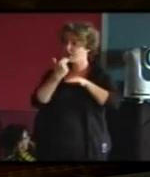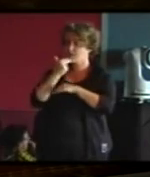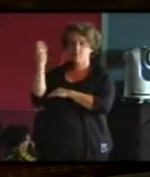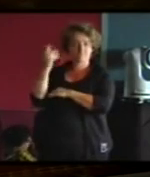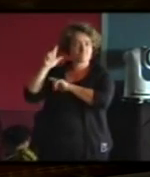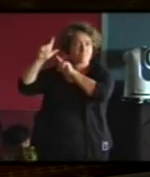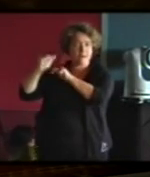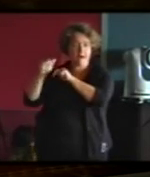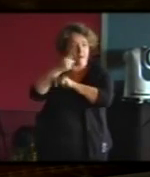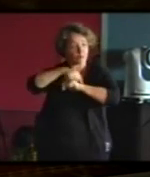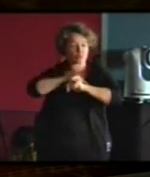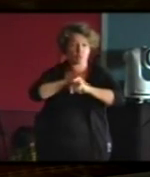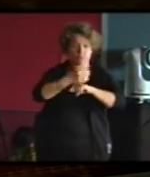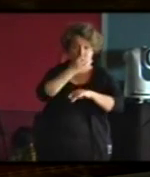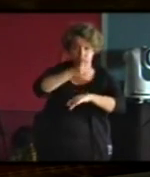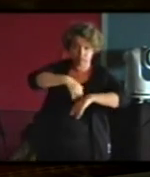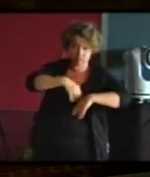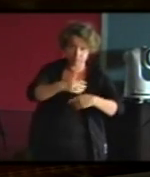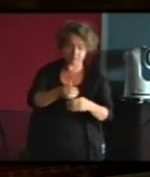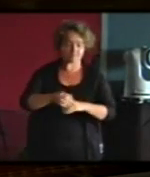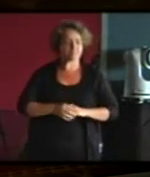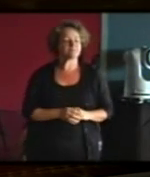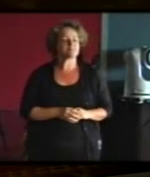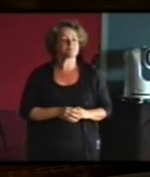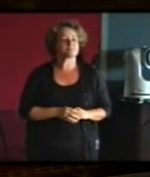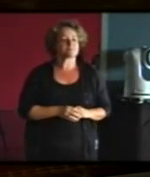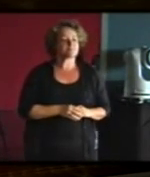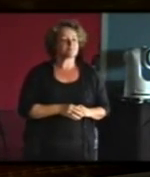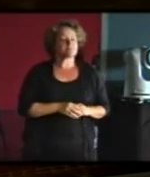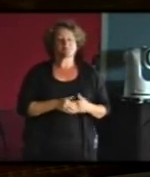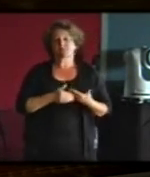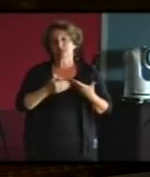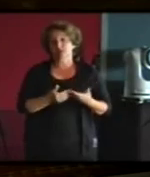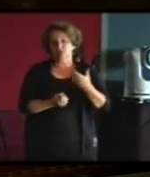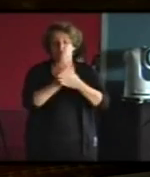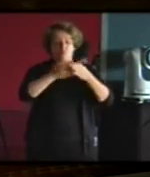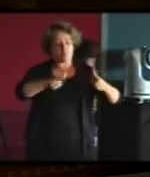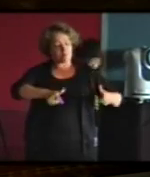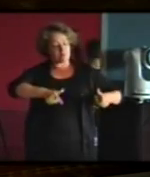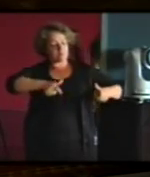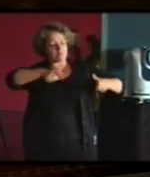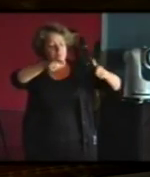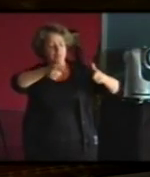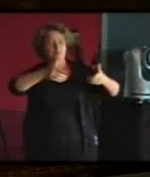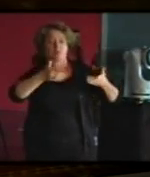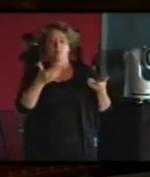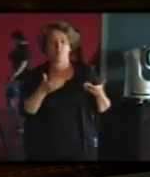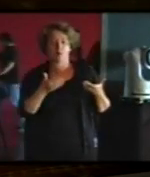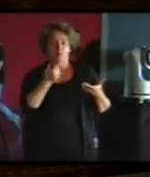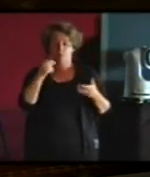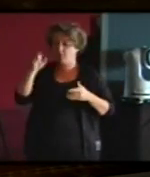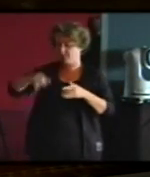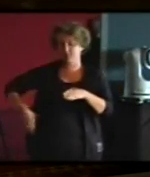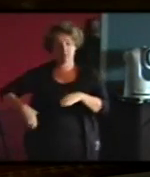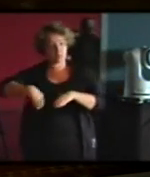Non, mais là, la question est sur celle qu'en effet, les bâtis nouveaux pourraient garantir aux